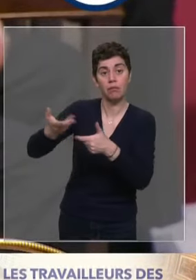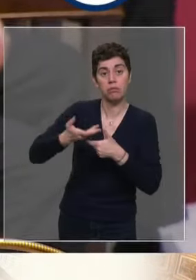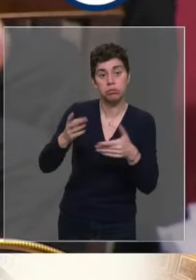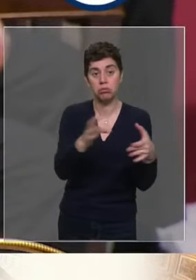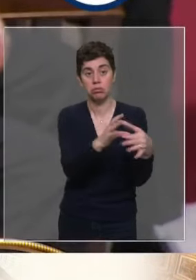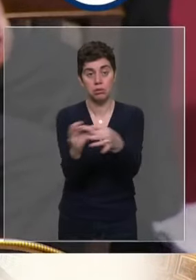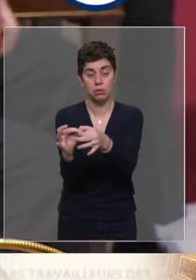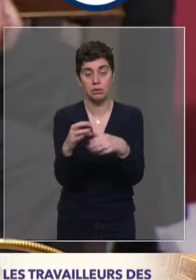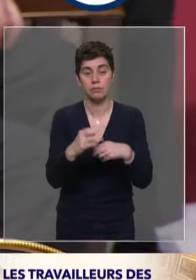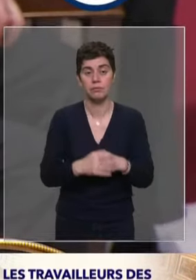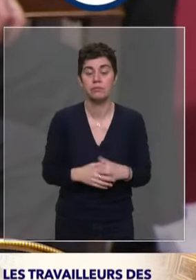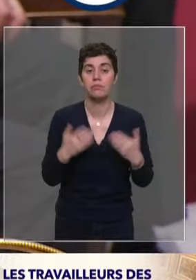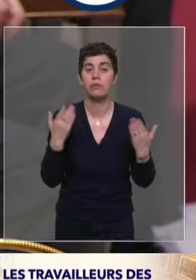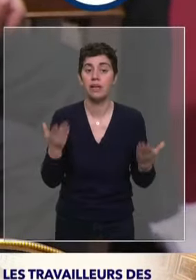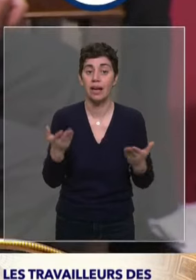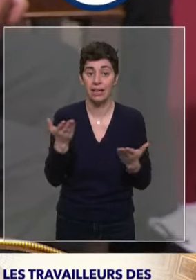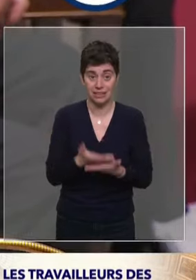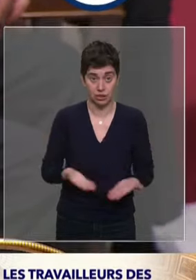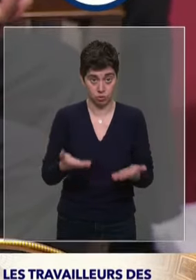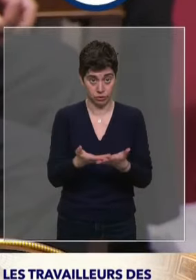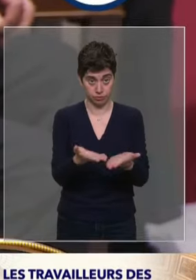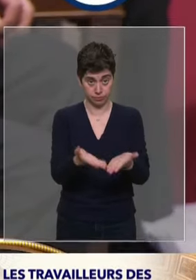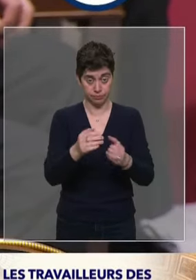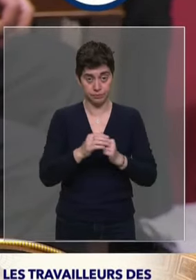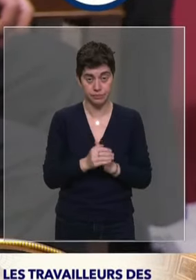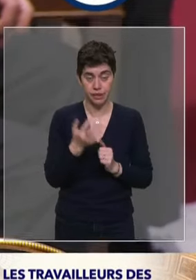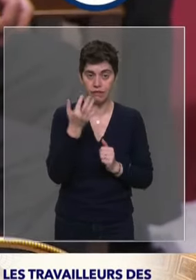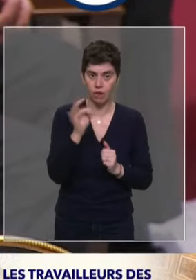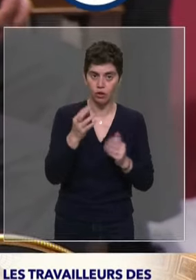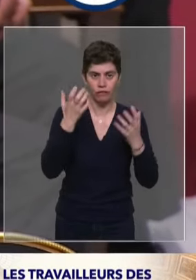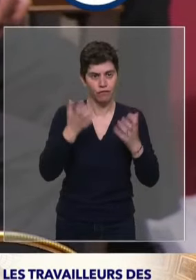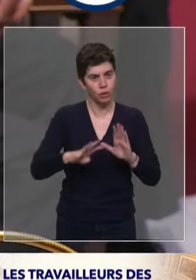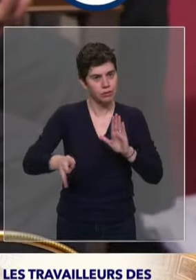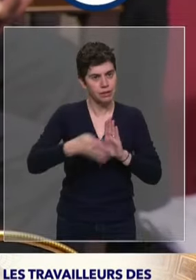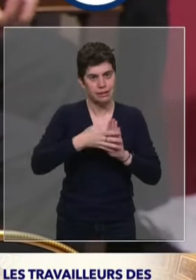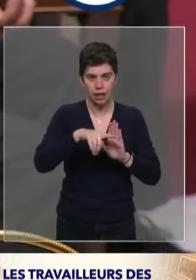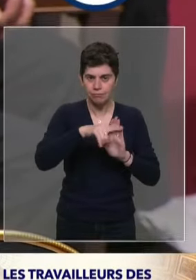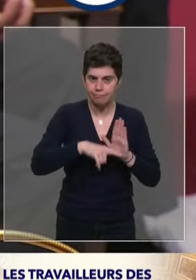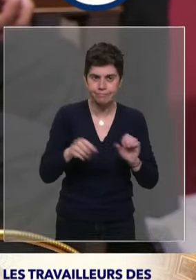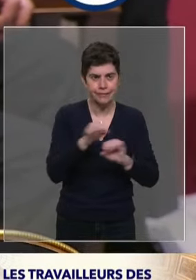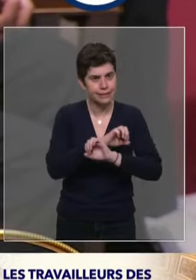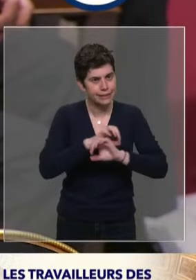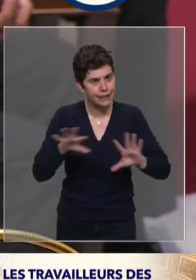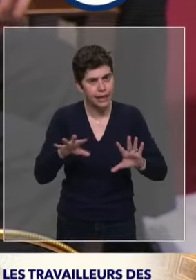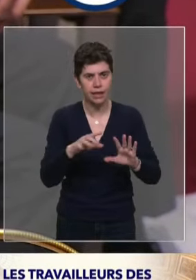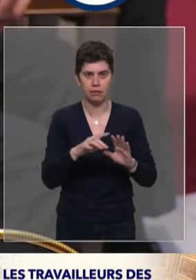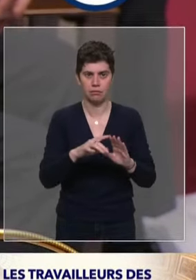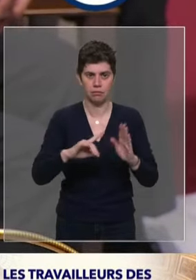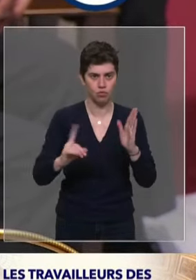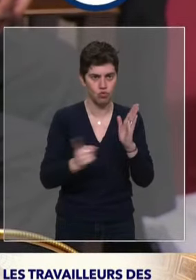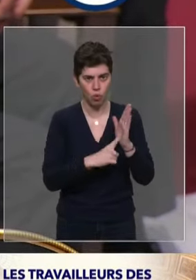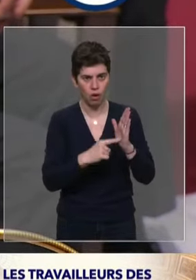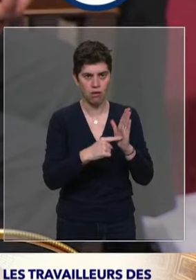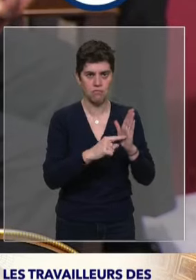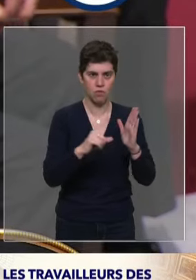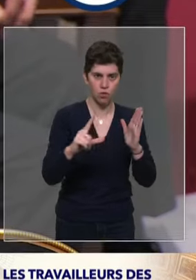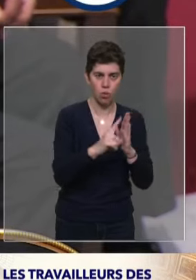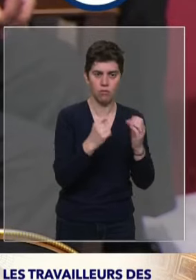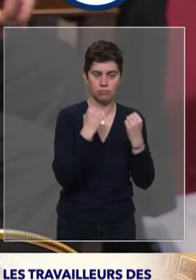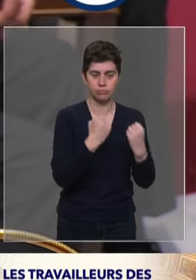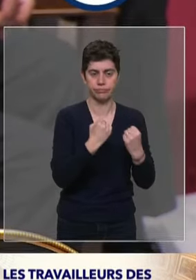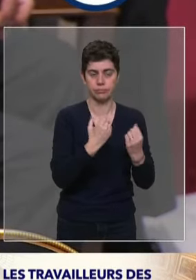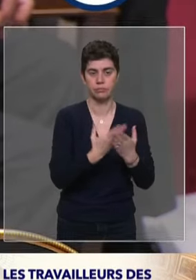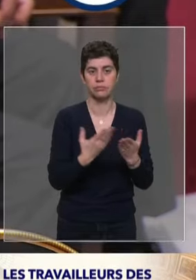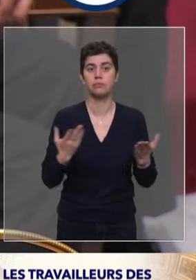la France a cherché à définir des critères plus clairs, des critères plus solides juridiquement pour pouvoir déclencher